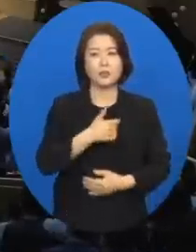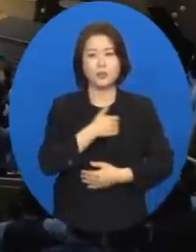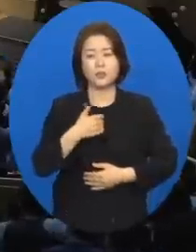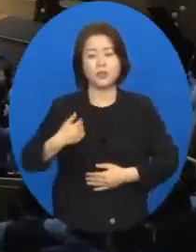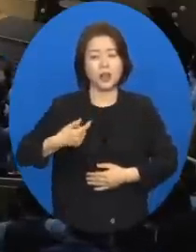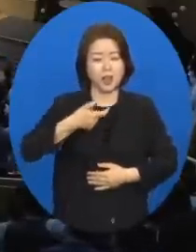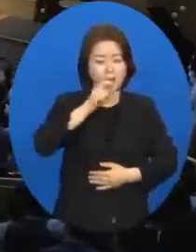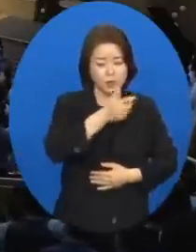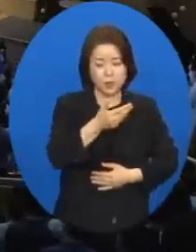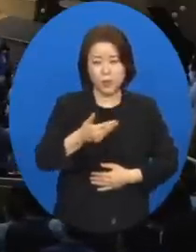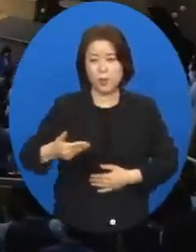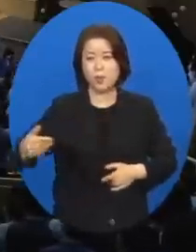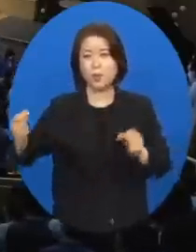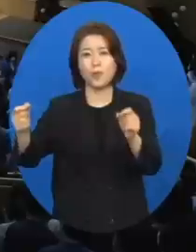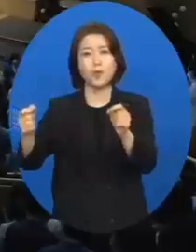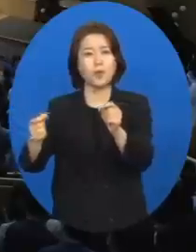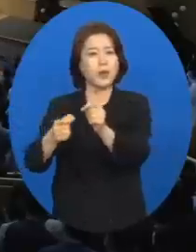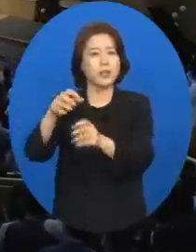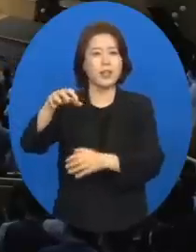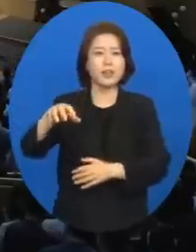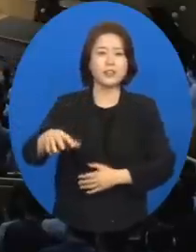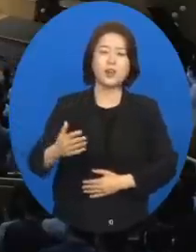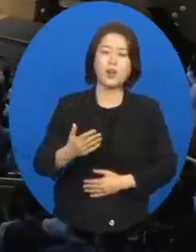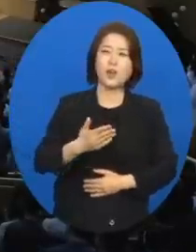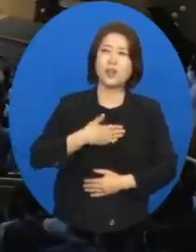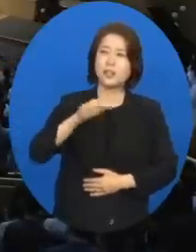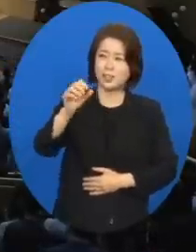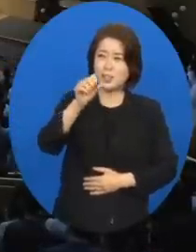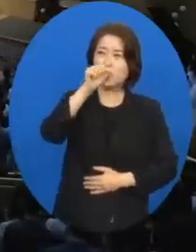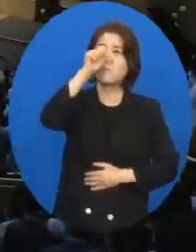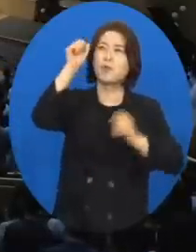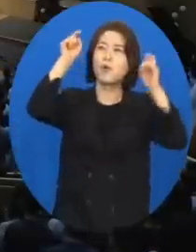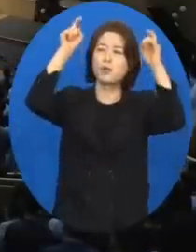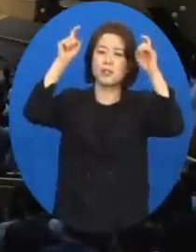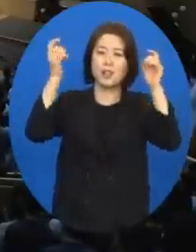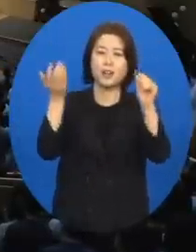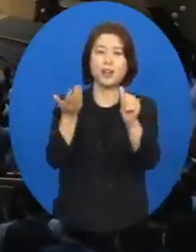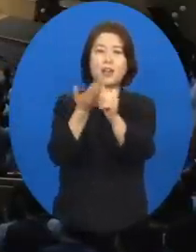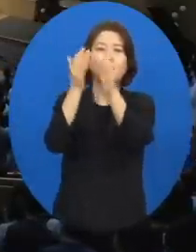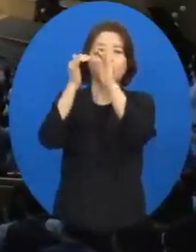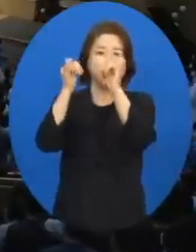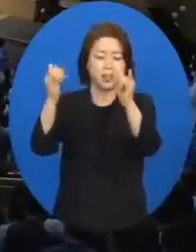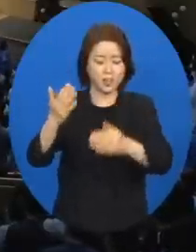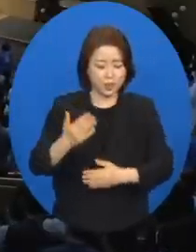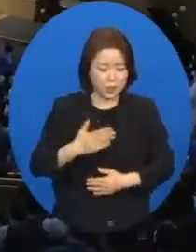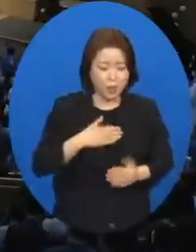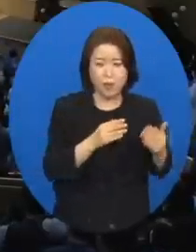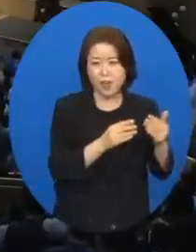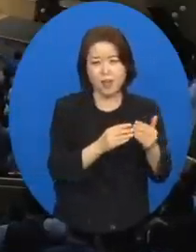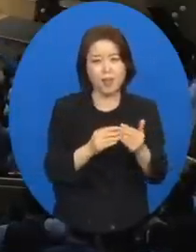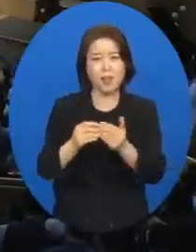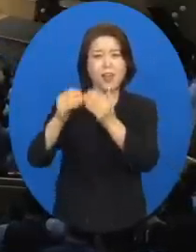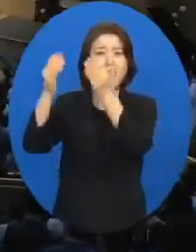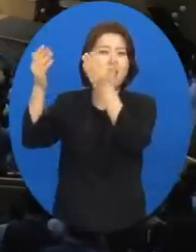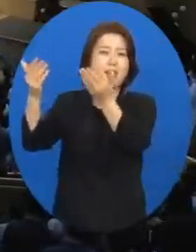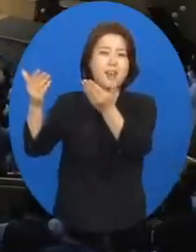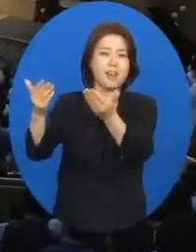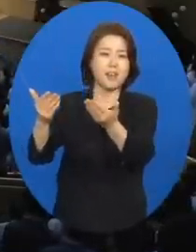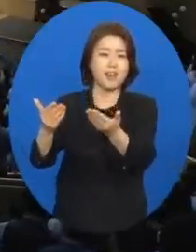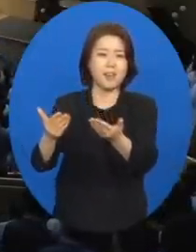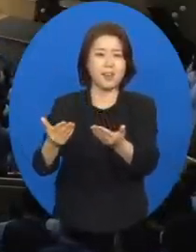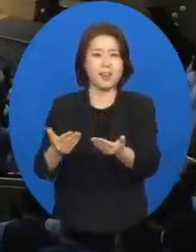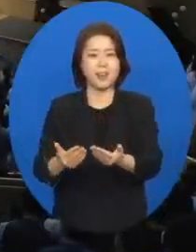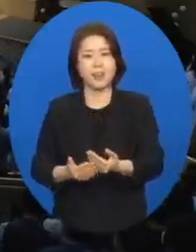실만한 물가로 내 선하신 목자 날 인도해.